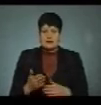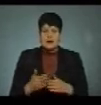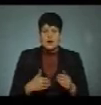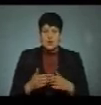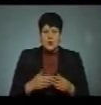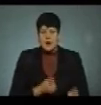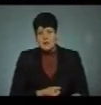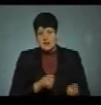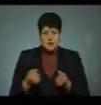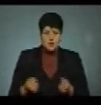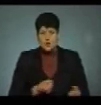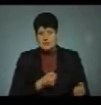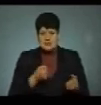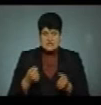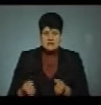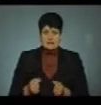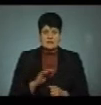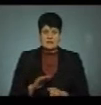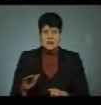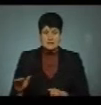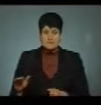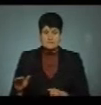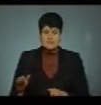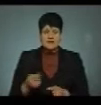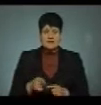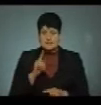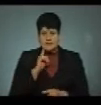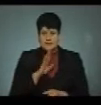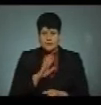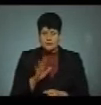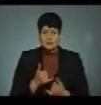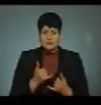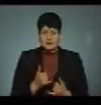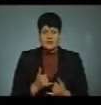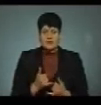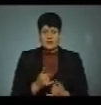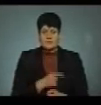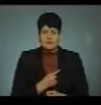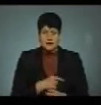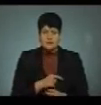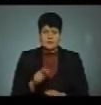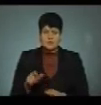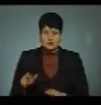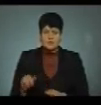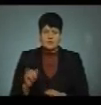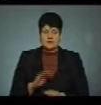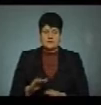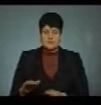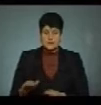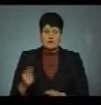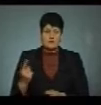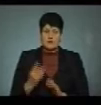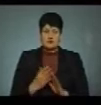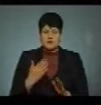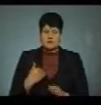руками носили вручну, переносили дітей. Це було некомфортно, як для пацієнтів, так і для медперсоналу, звичайно. Ну і в першу чергу